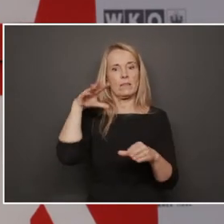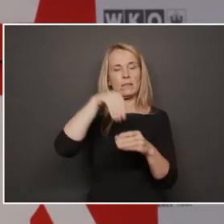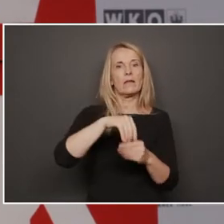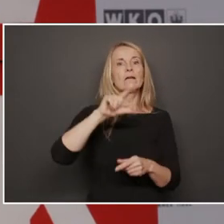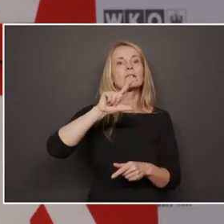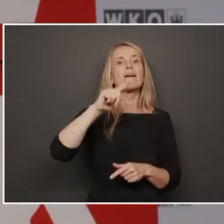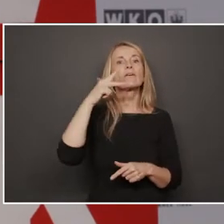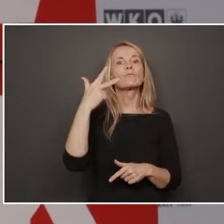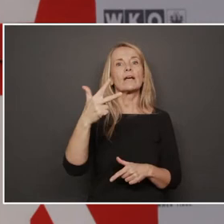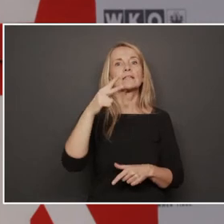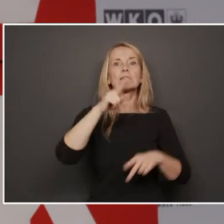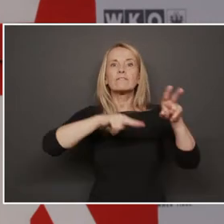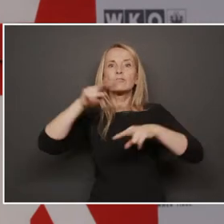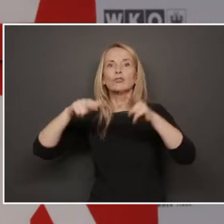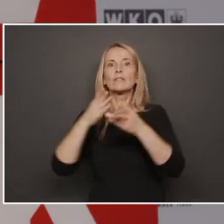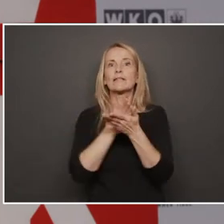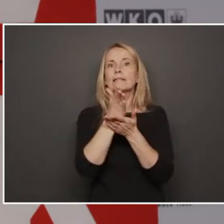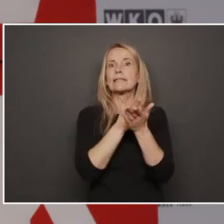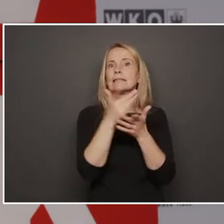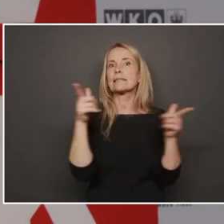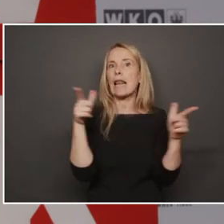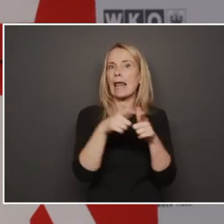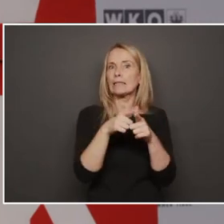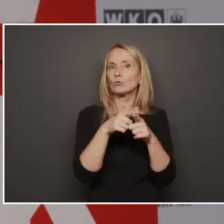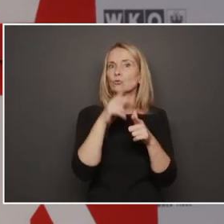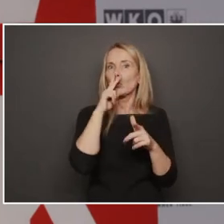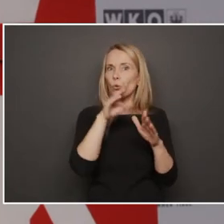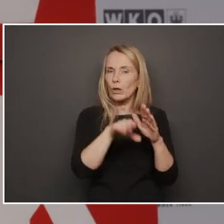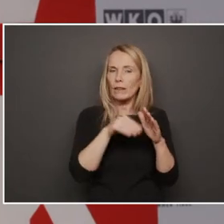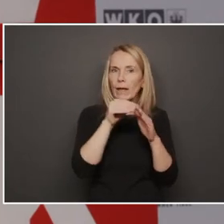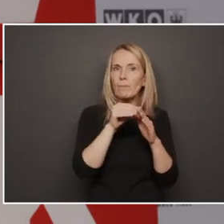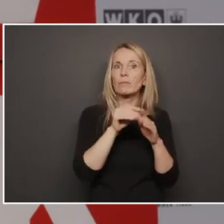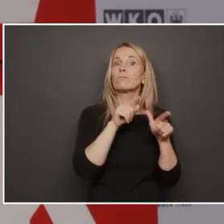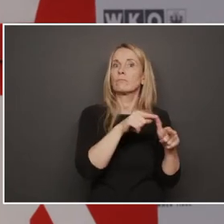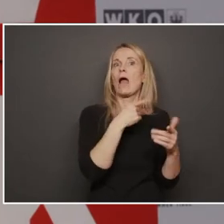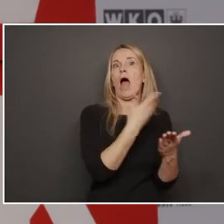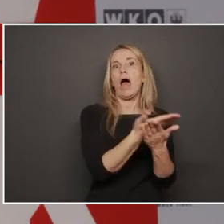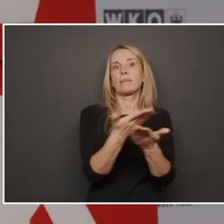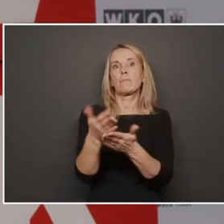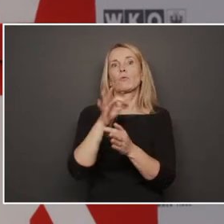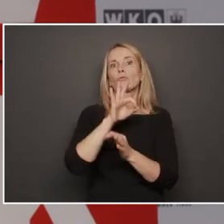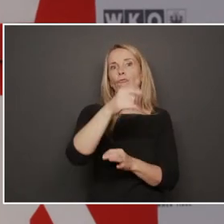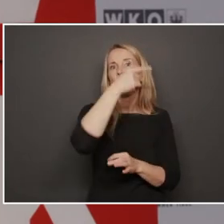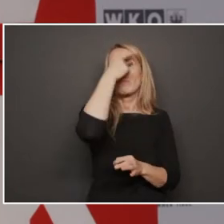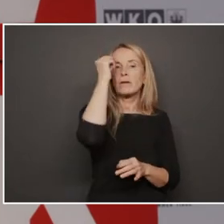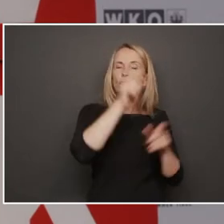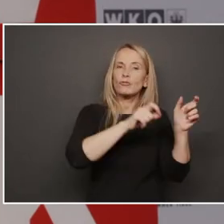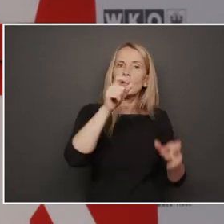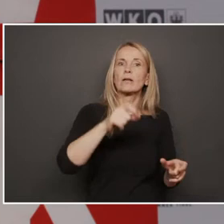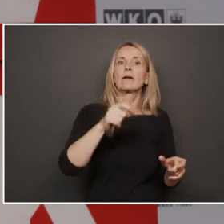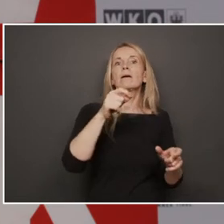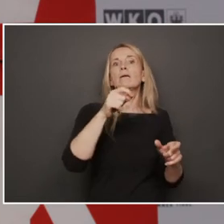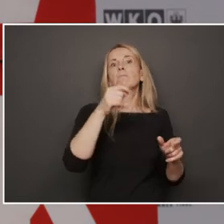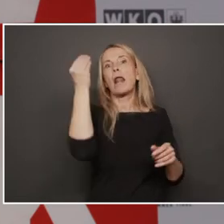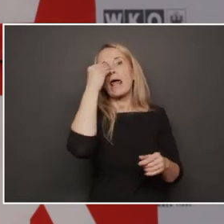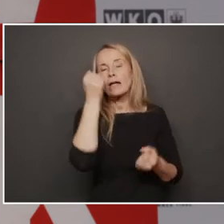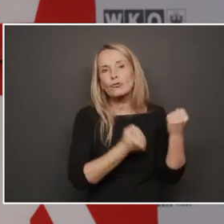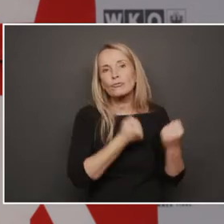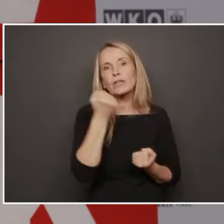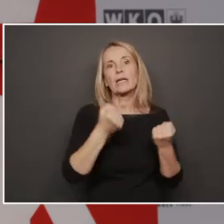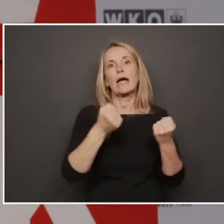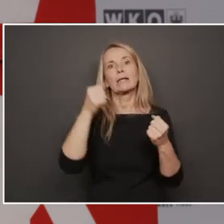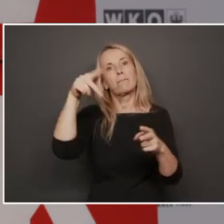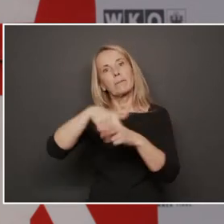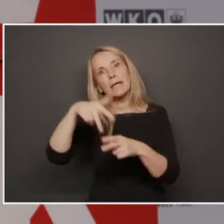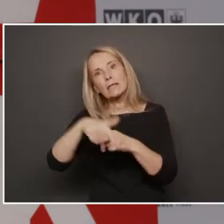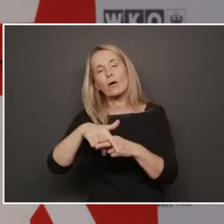Tiroler Dienstleistungsunternehmen, die Angebote für Menschen mit Lernschwierigkeiten, Behinderungen, psychischer